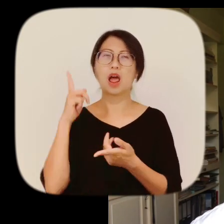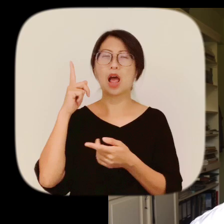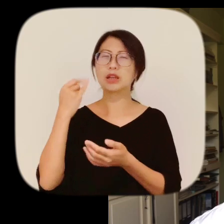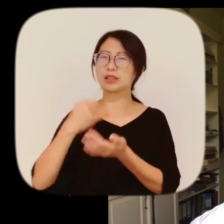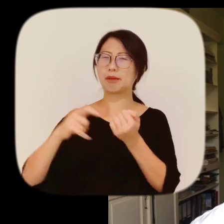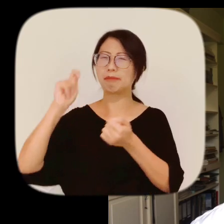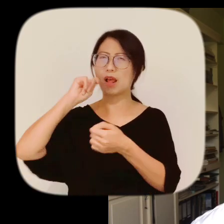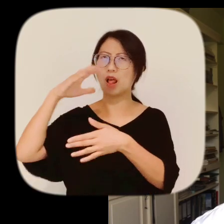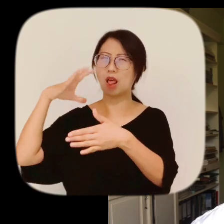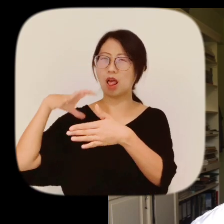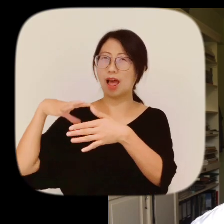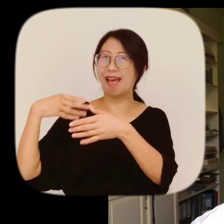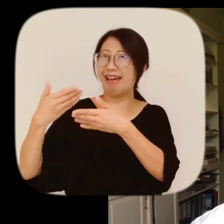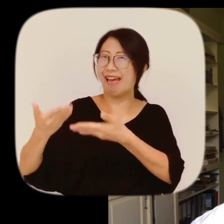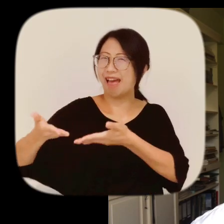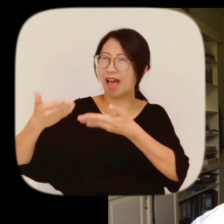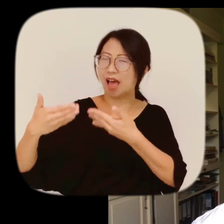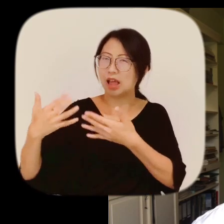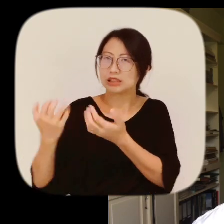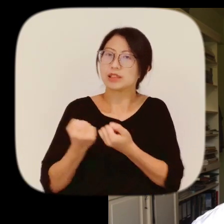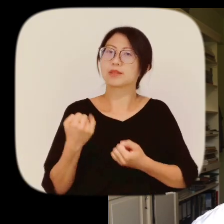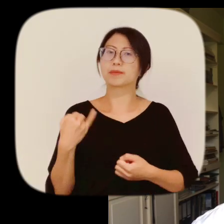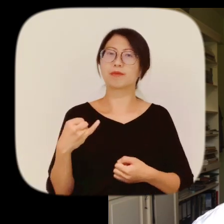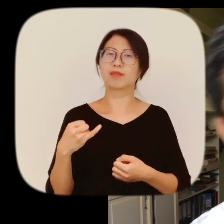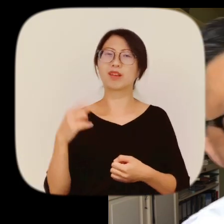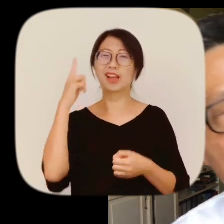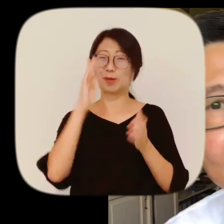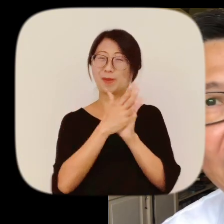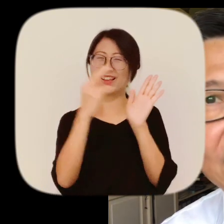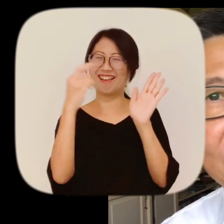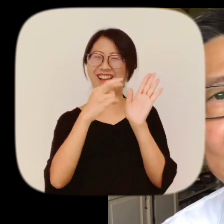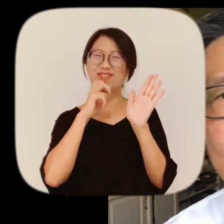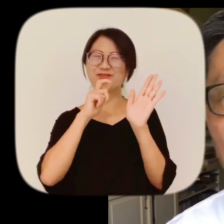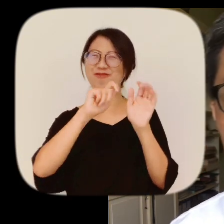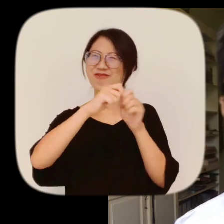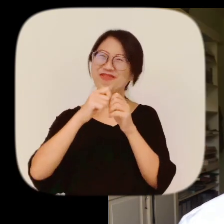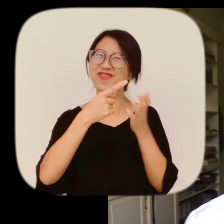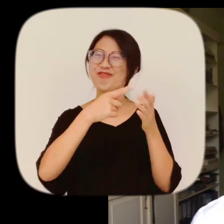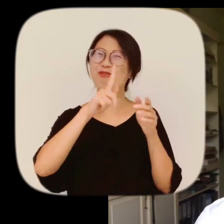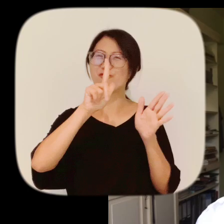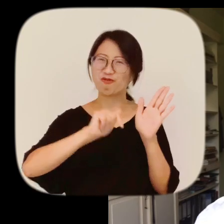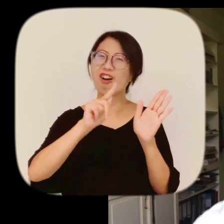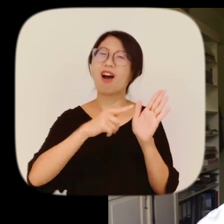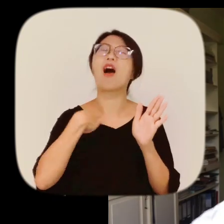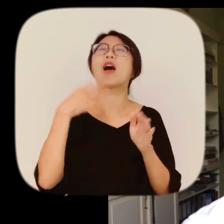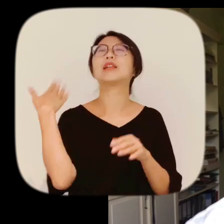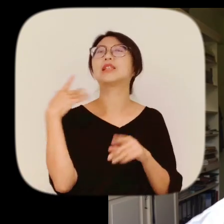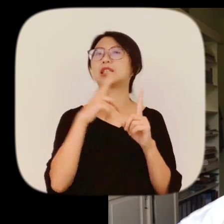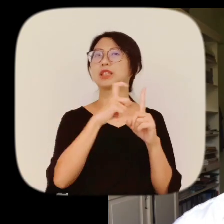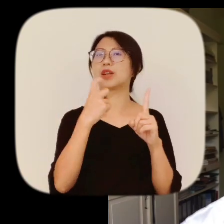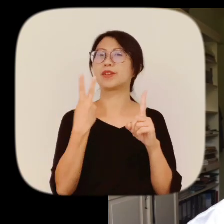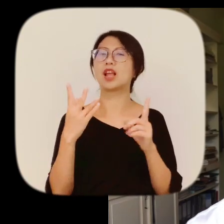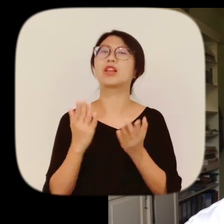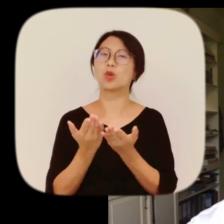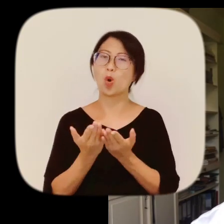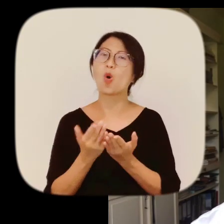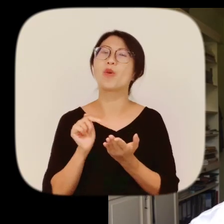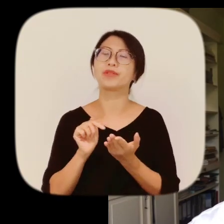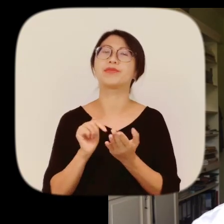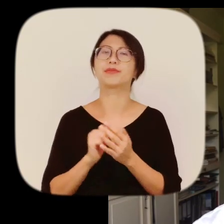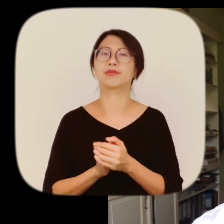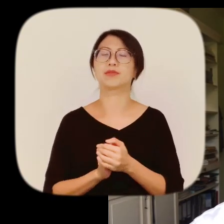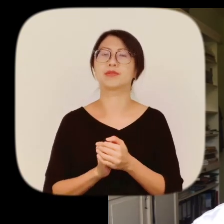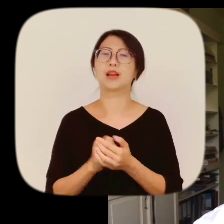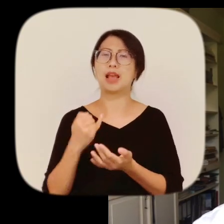The Unbearable Ligeness of Being这本书都翻炒了因为我92年看了记得这本书生